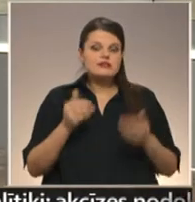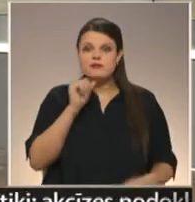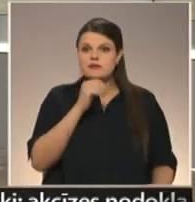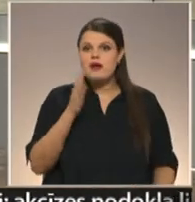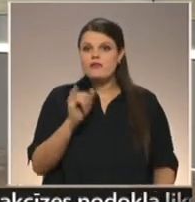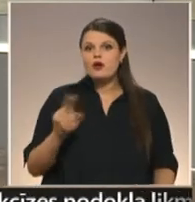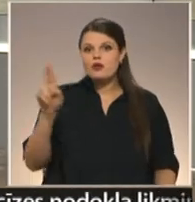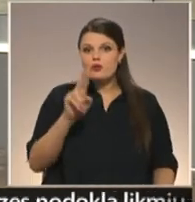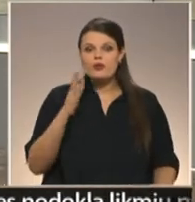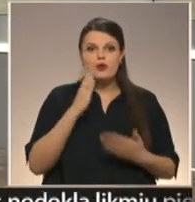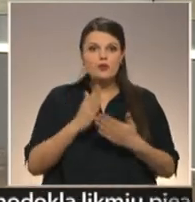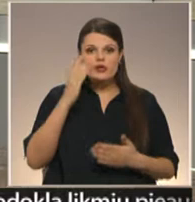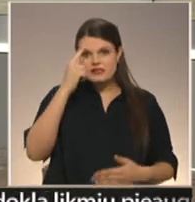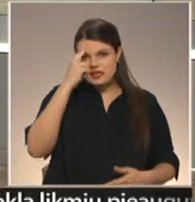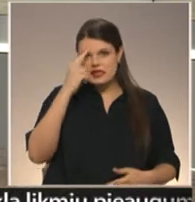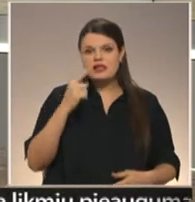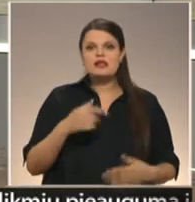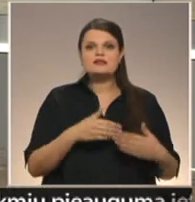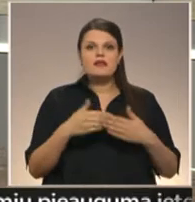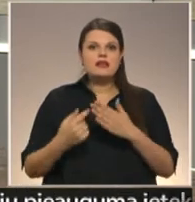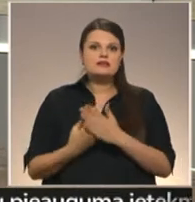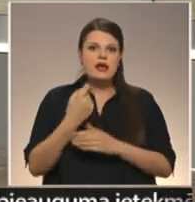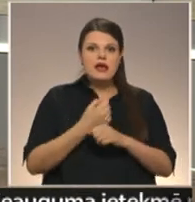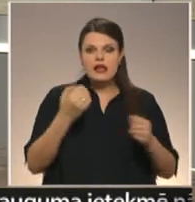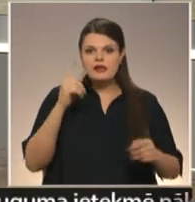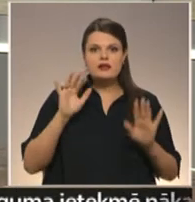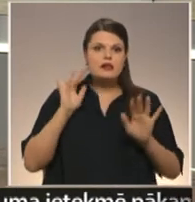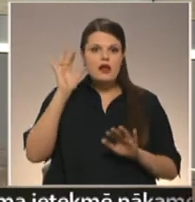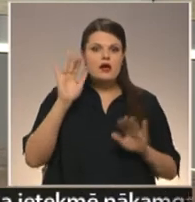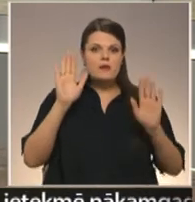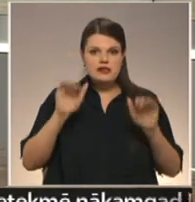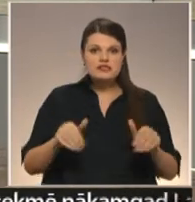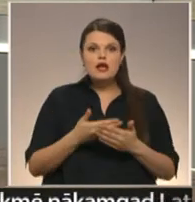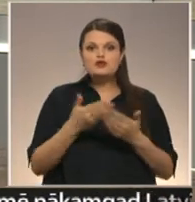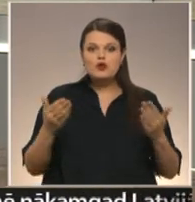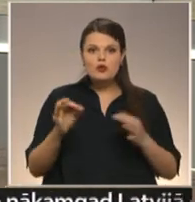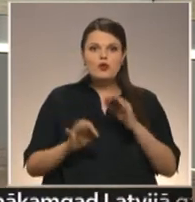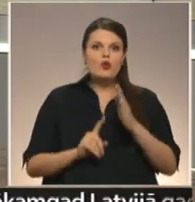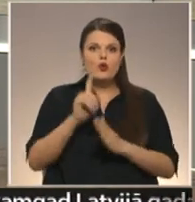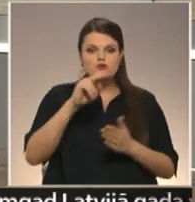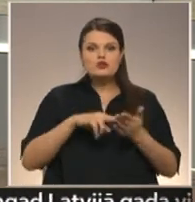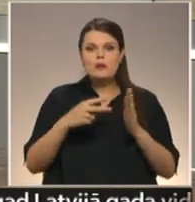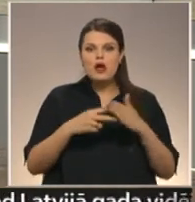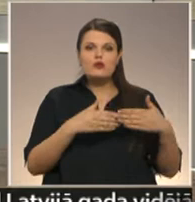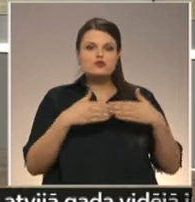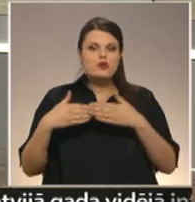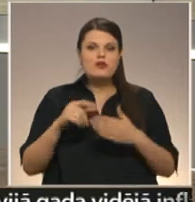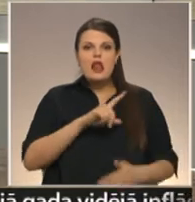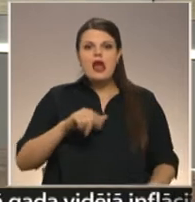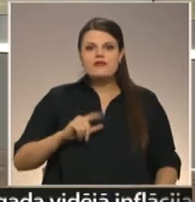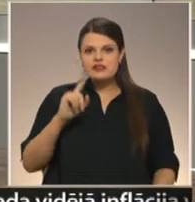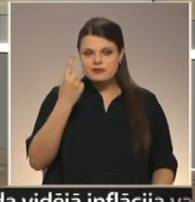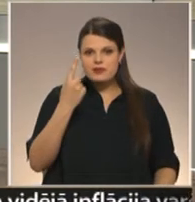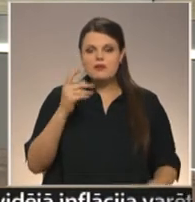Iespējams, maijā vai jūnijā notiks Indijas nesēja raķetes nākamais starts, ar kuru orbītā ap Zemi plānots nogādāt Latvijas